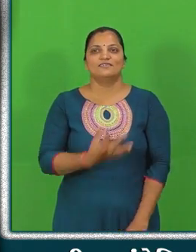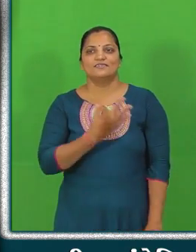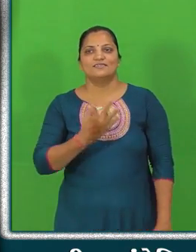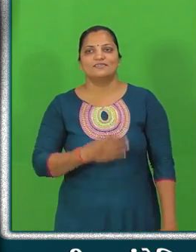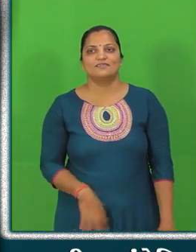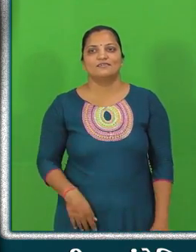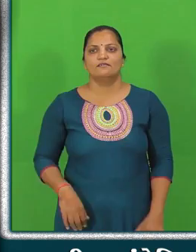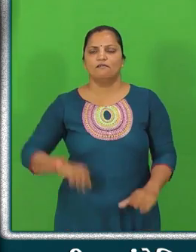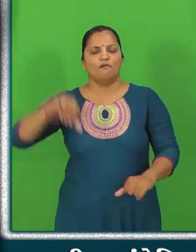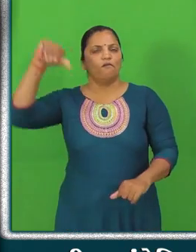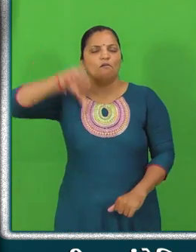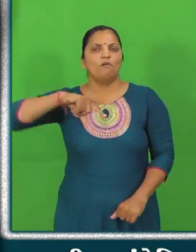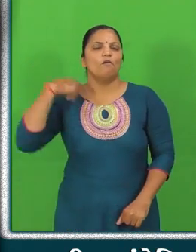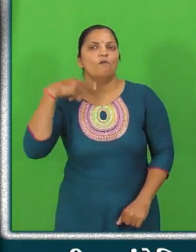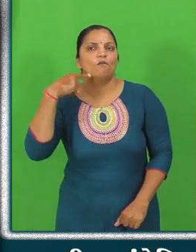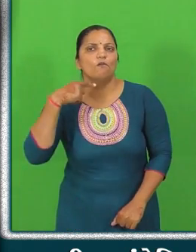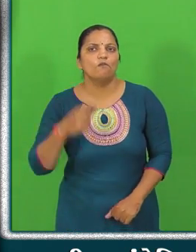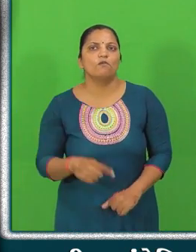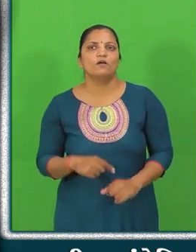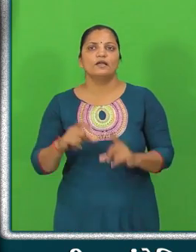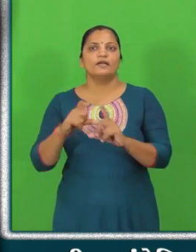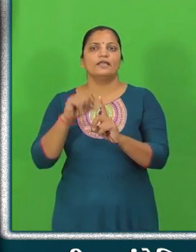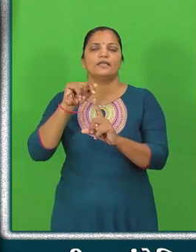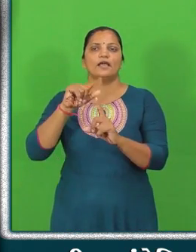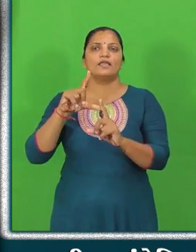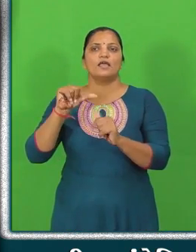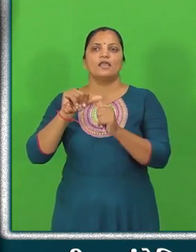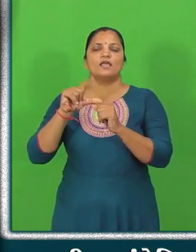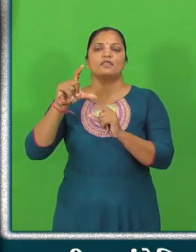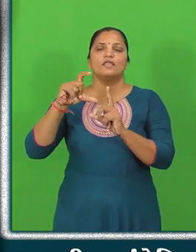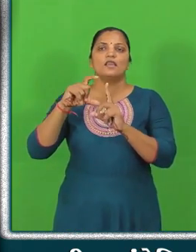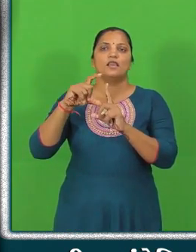વેરી ગુડ. કોઈએ ડાઉન આપ્યું છે? બિલાલભાઈ